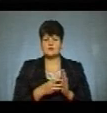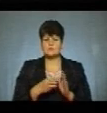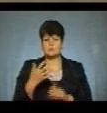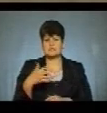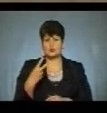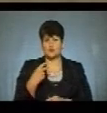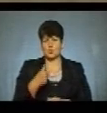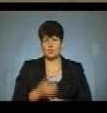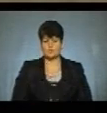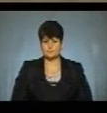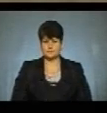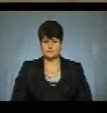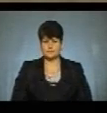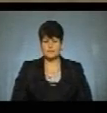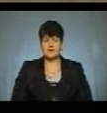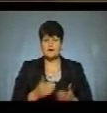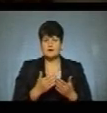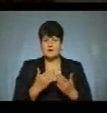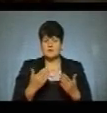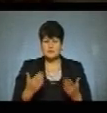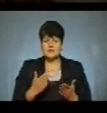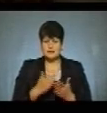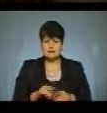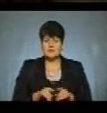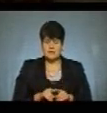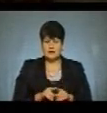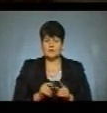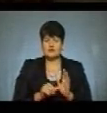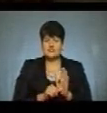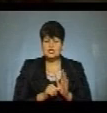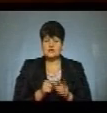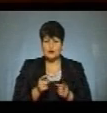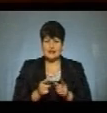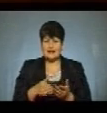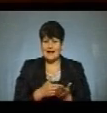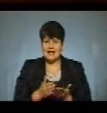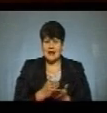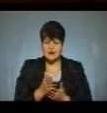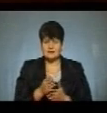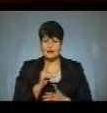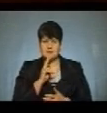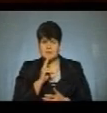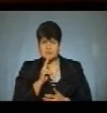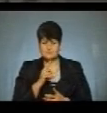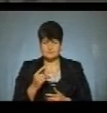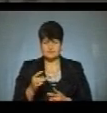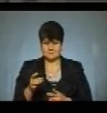1852 року. В експозиції виставки також представлено 6 оригіналів карт Кременецького повіту. Дві з них